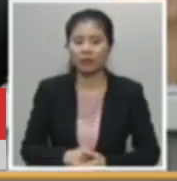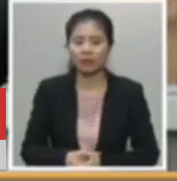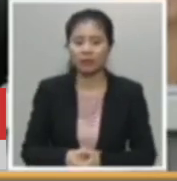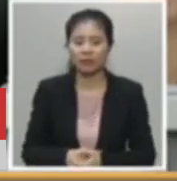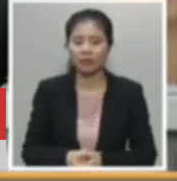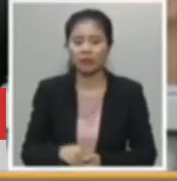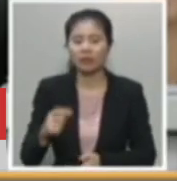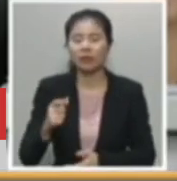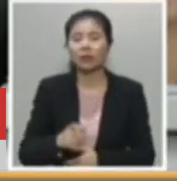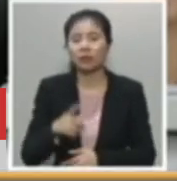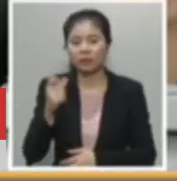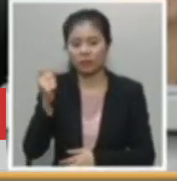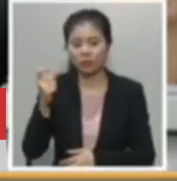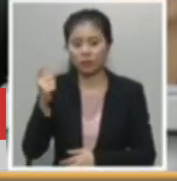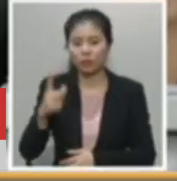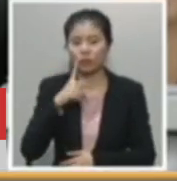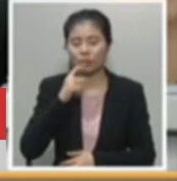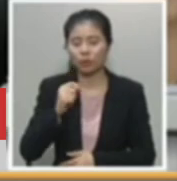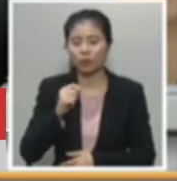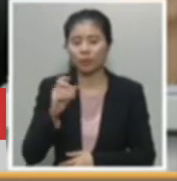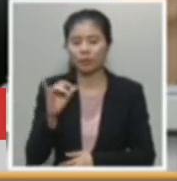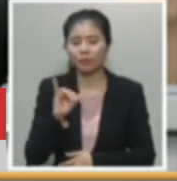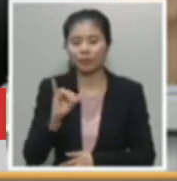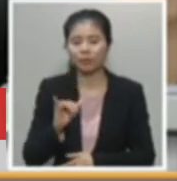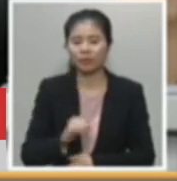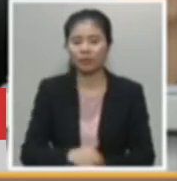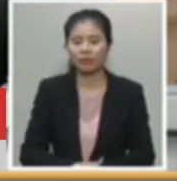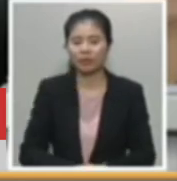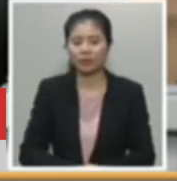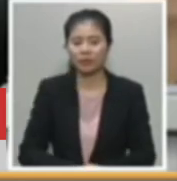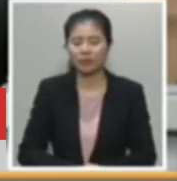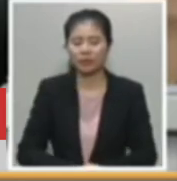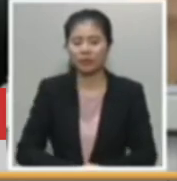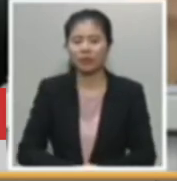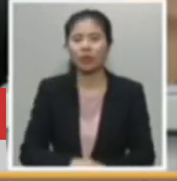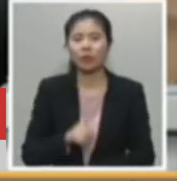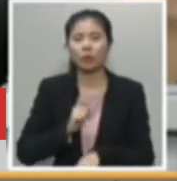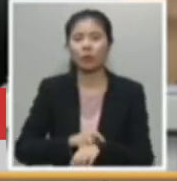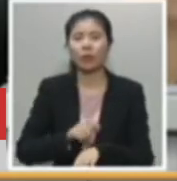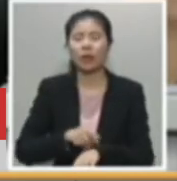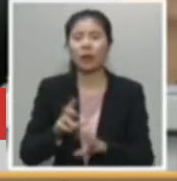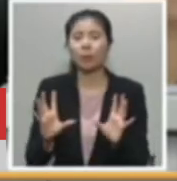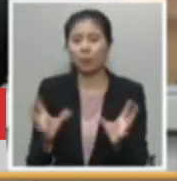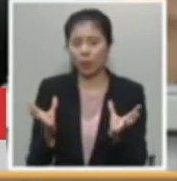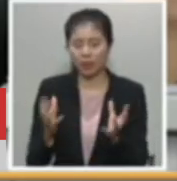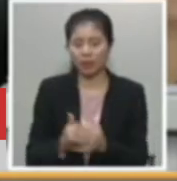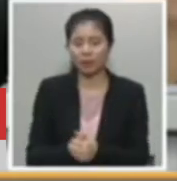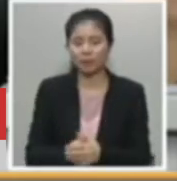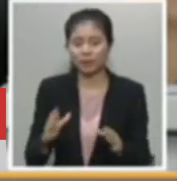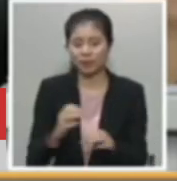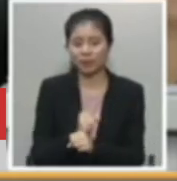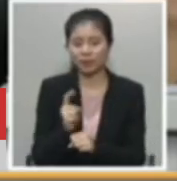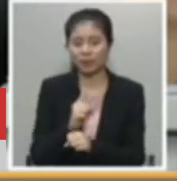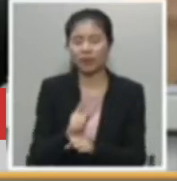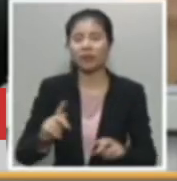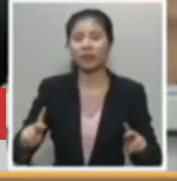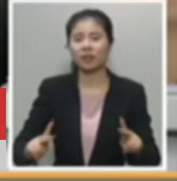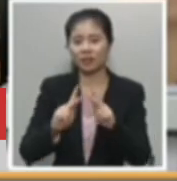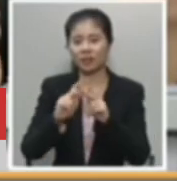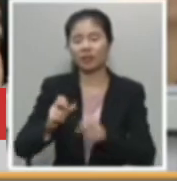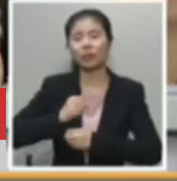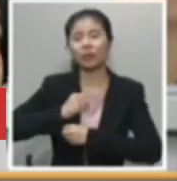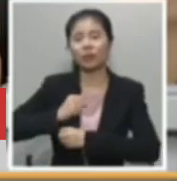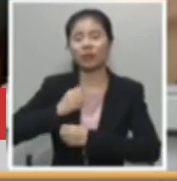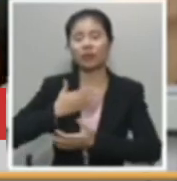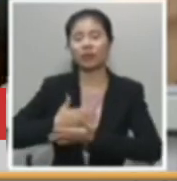ดไว้ก็ไม่ได้ตอบผมยังไม่ได ้ระสิทธิ ์ครับก็ขอสรุปนะครับท่านประธานครับผมสรุปว่ากระทรวงกลาโหมงบเพิ่ม